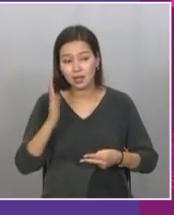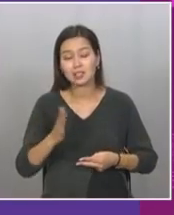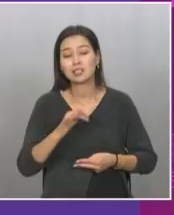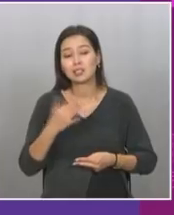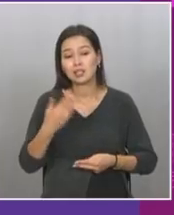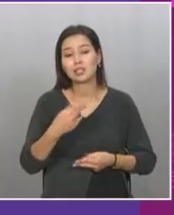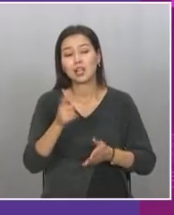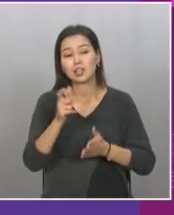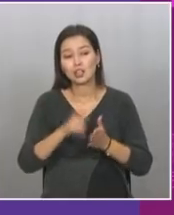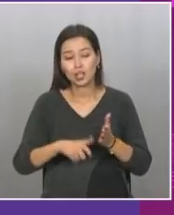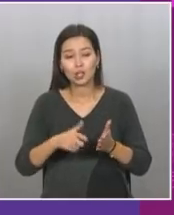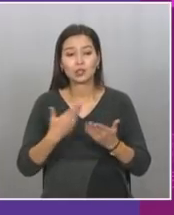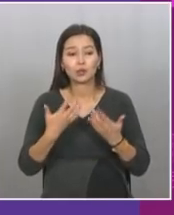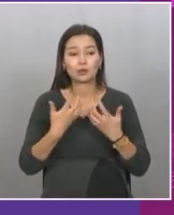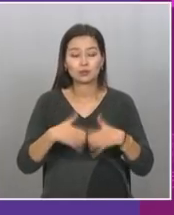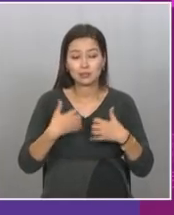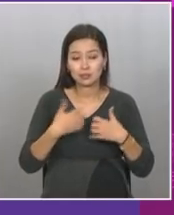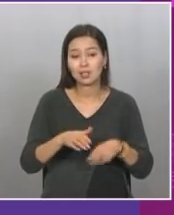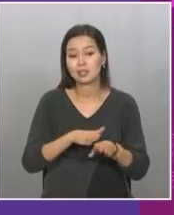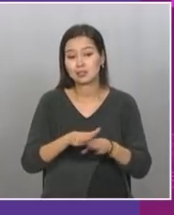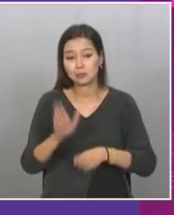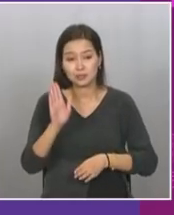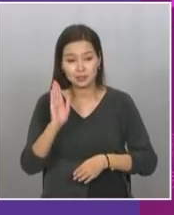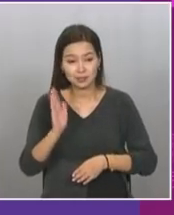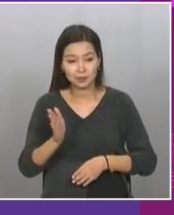және теңдеулерді шығарып есептейсіңдер.